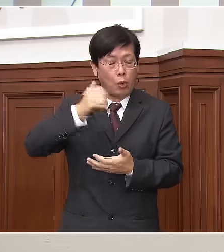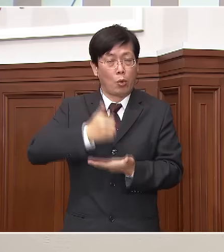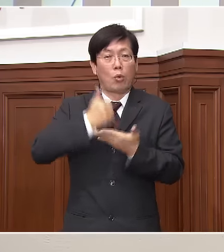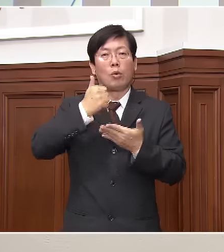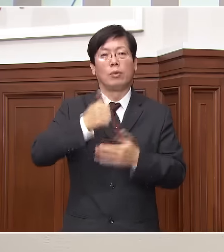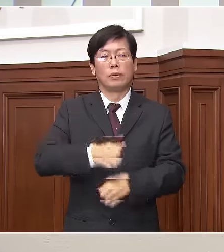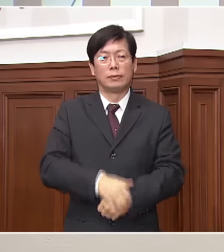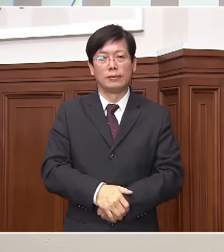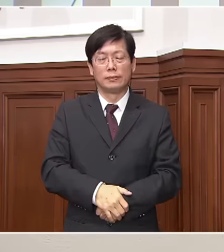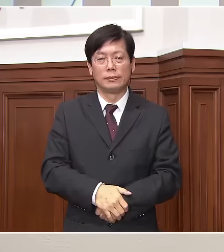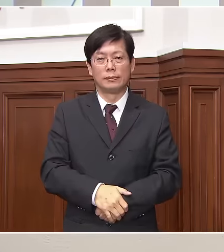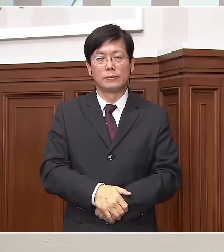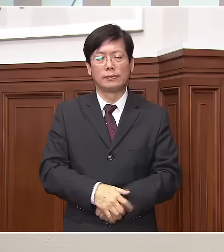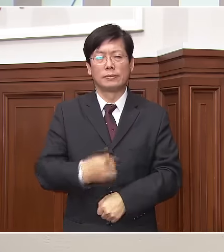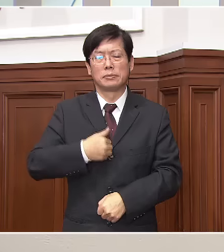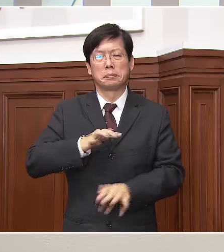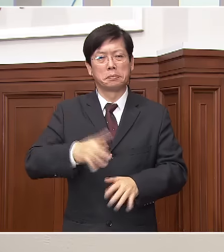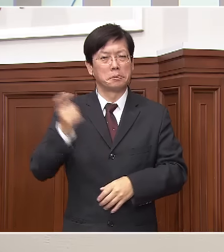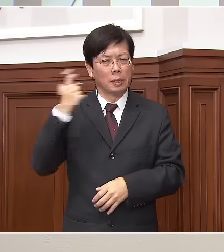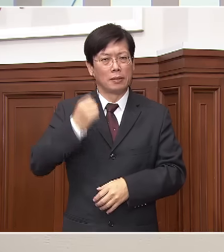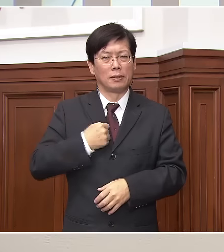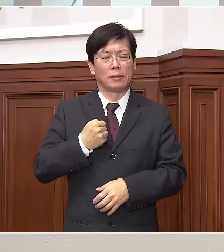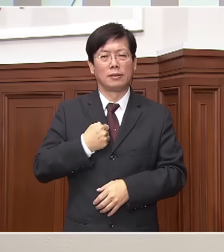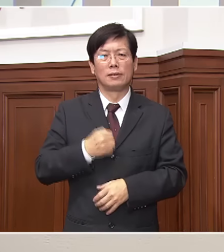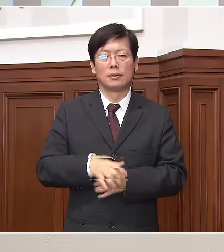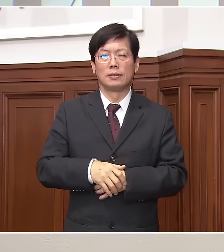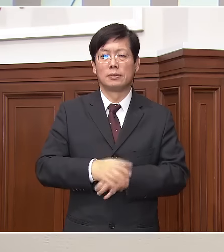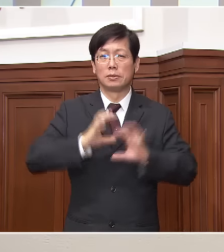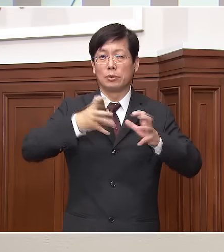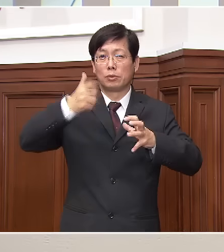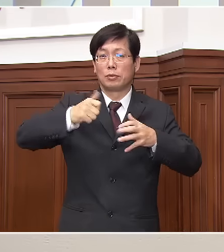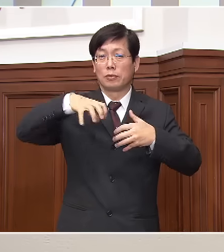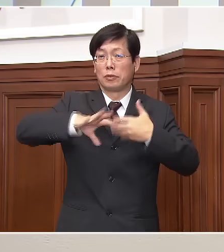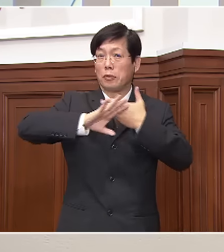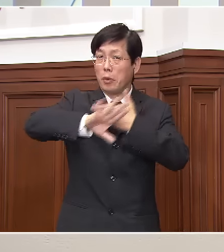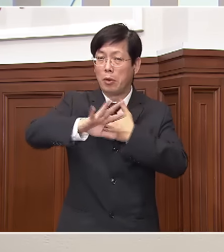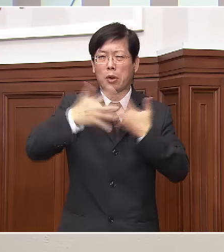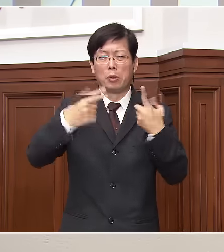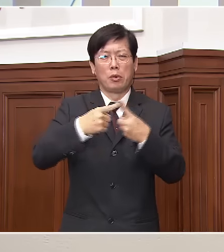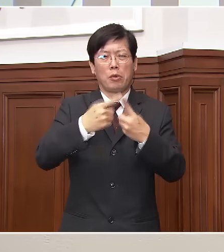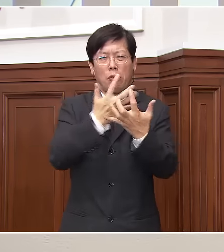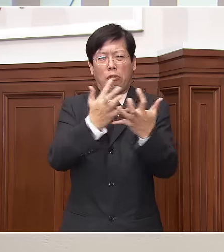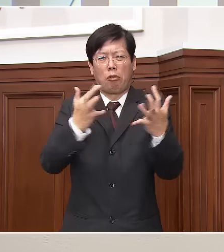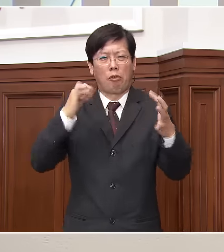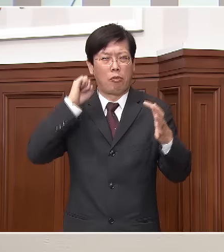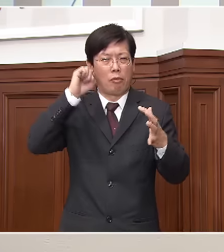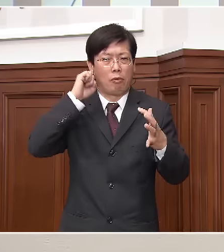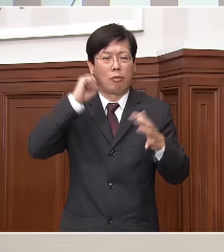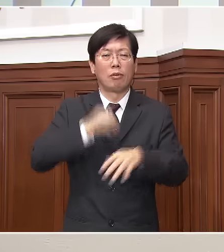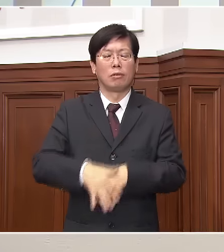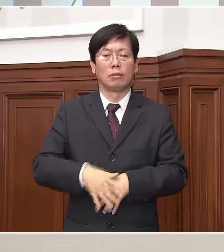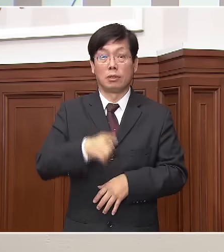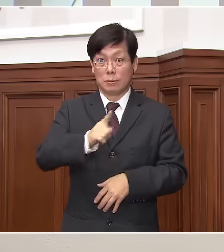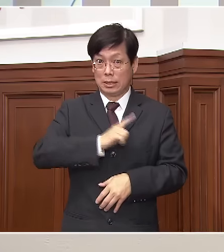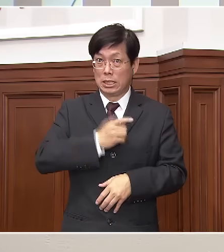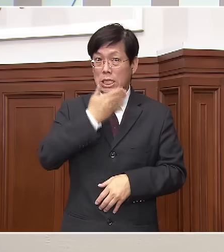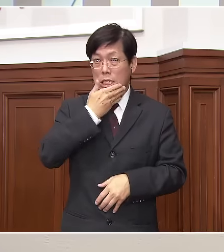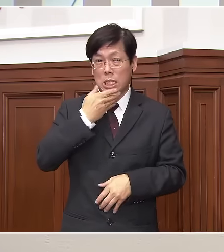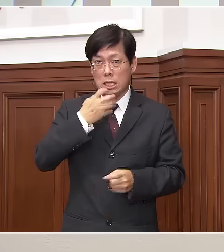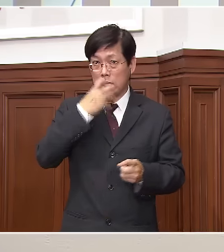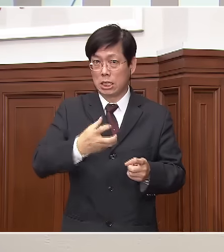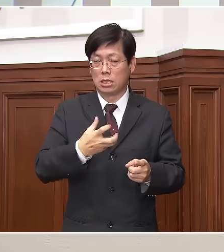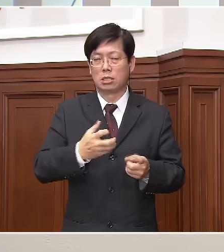果。我知道今天总统府外面会有一些人抗议，大家的利益受到影